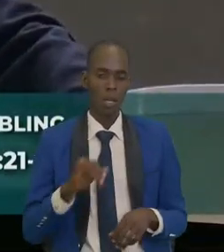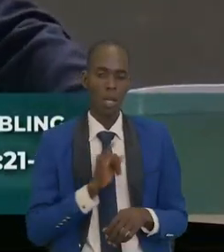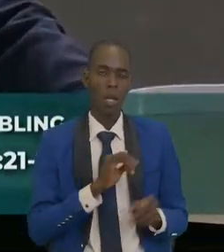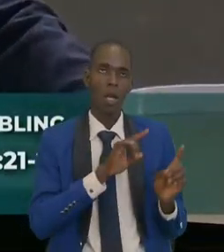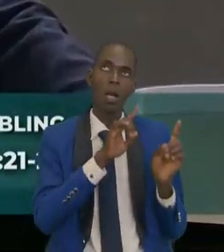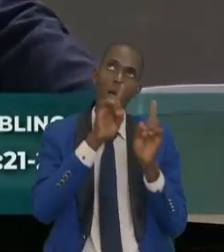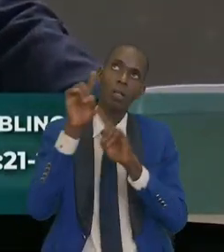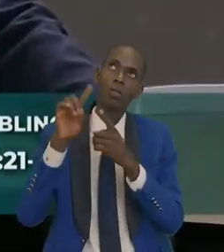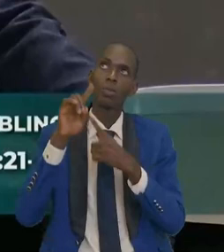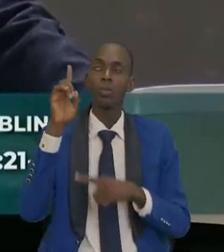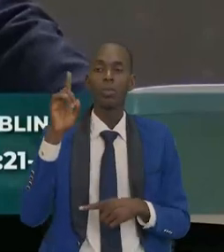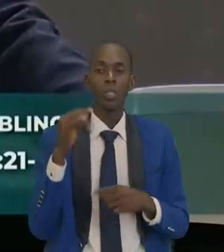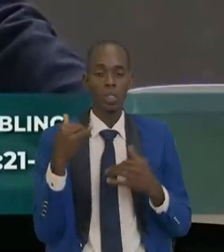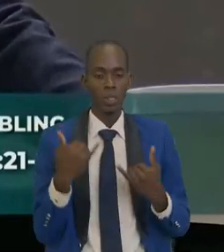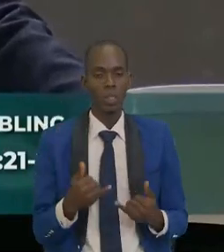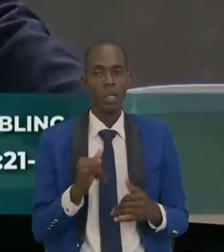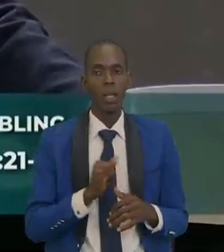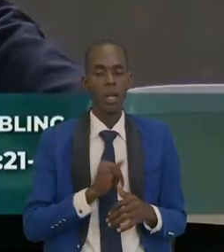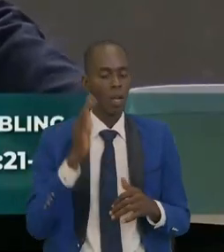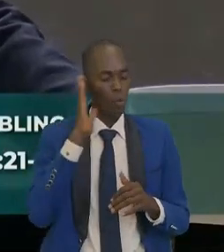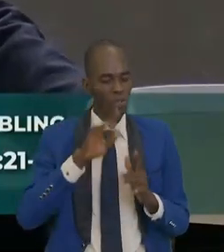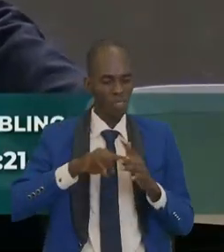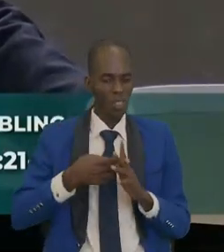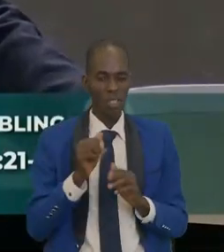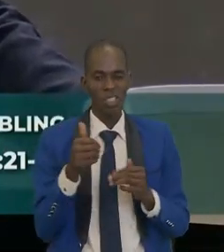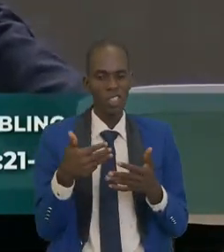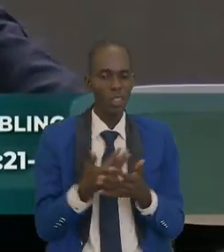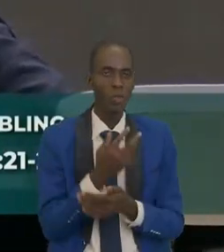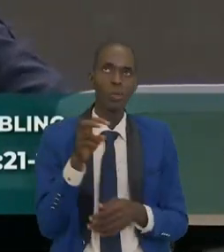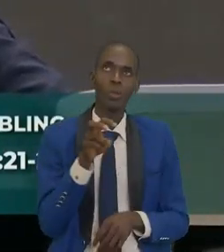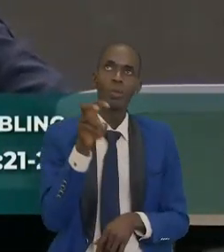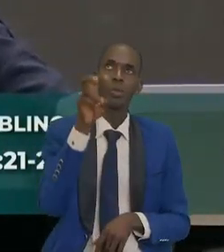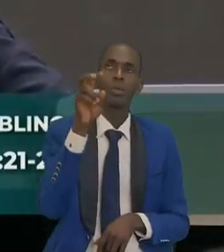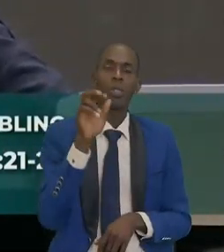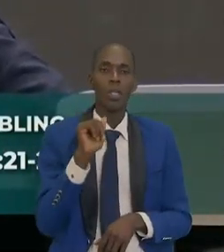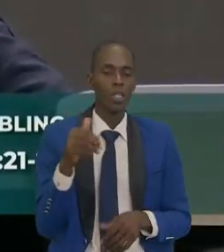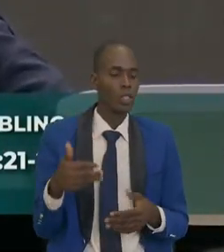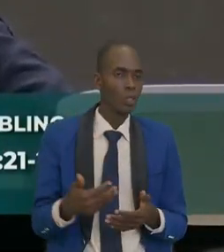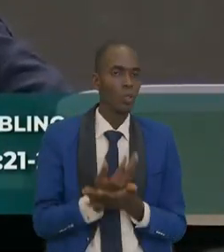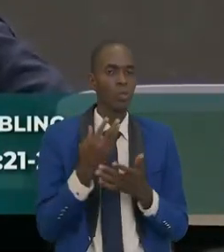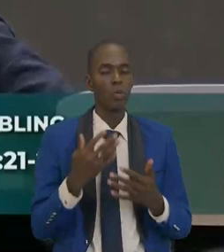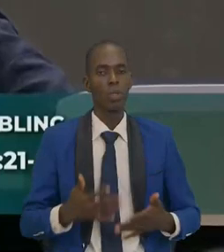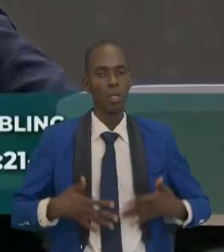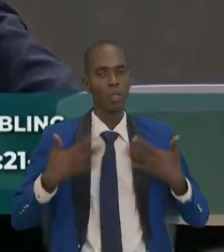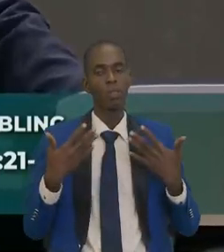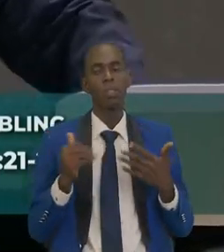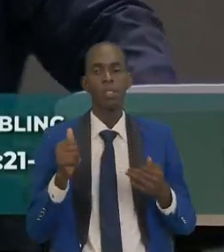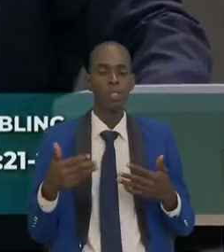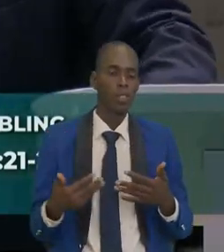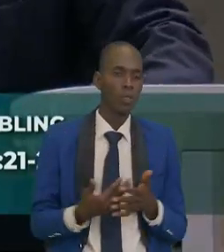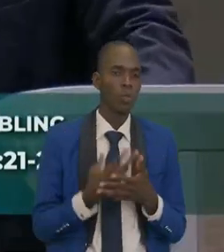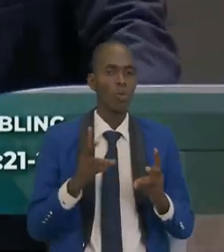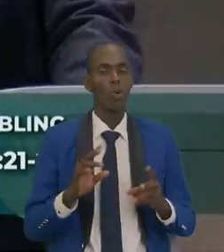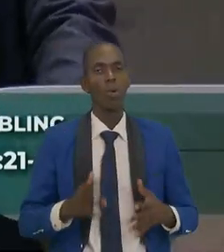viens. Je vais commencer maintenant un nouveau voyage. Une nouvelle approche. Un nouveau style de vie.